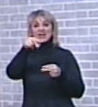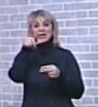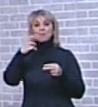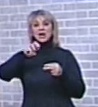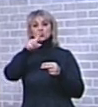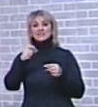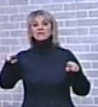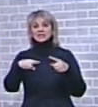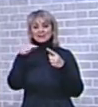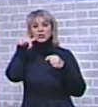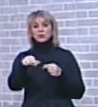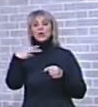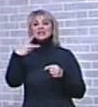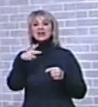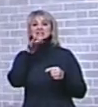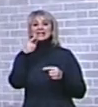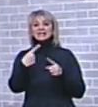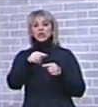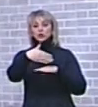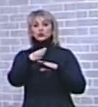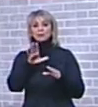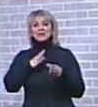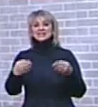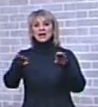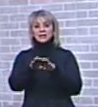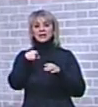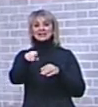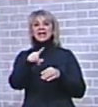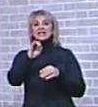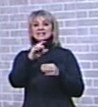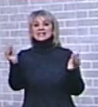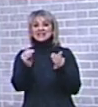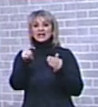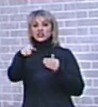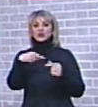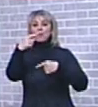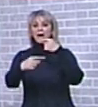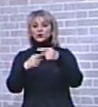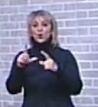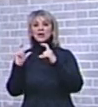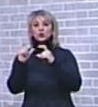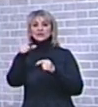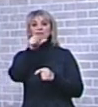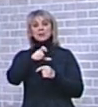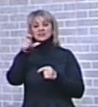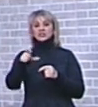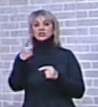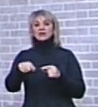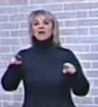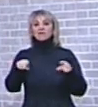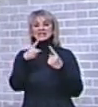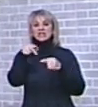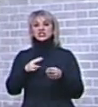Морозовска возобновлено. 20 лет этот участок был законсервирован из-за сокращения потока грузов и пассажиров.